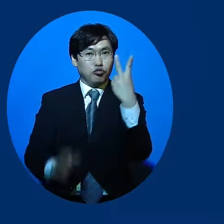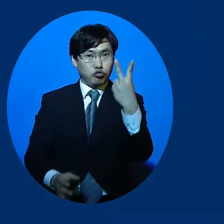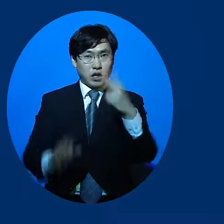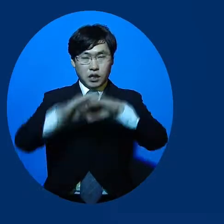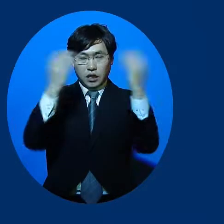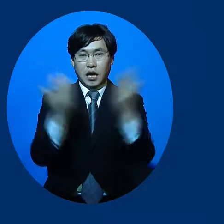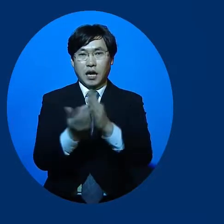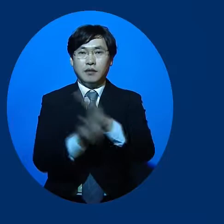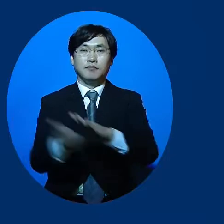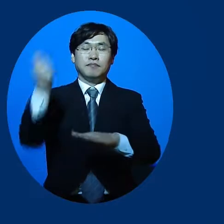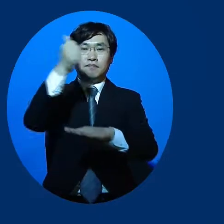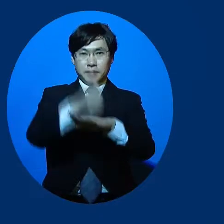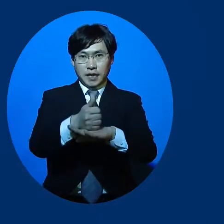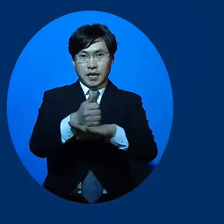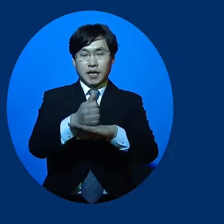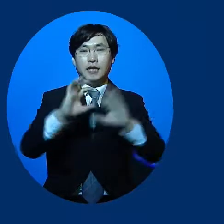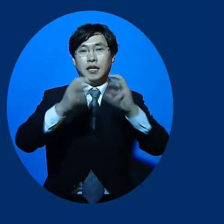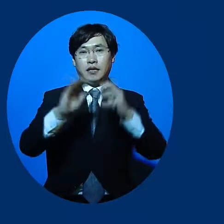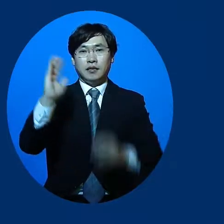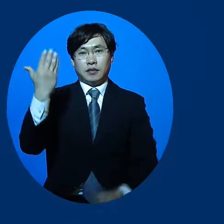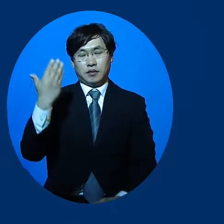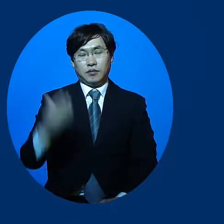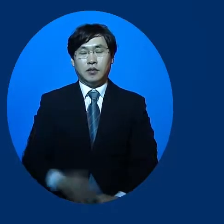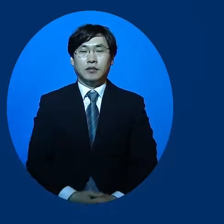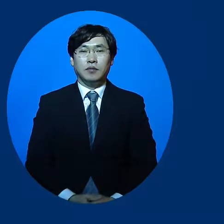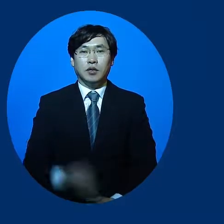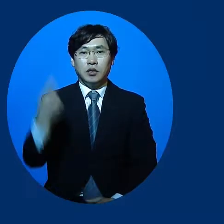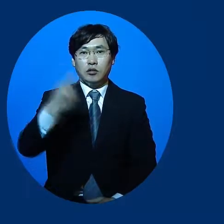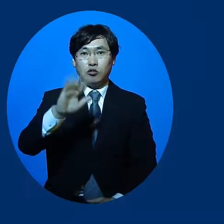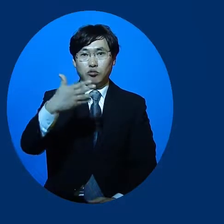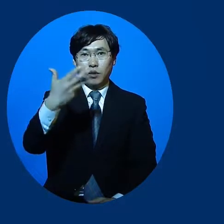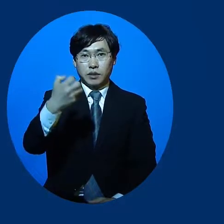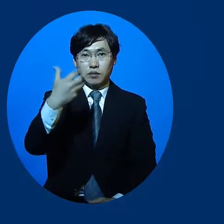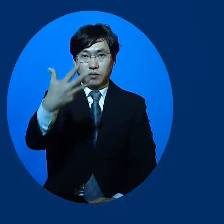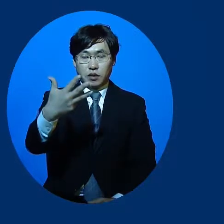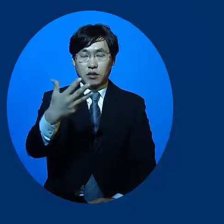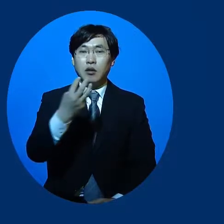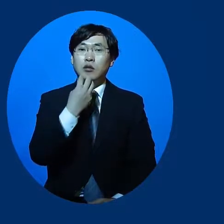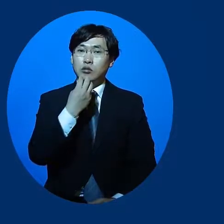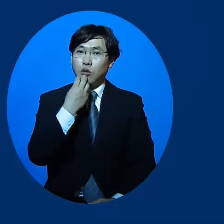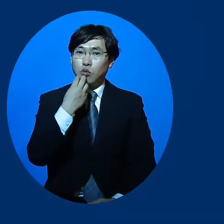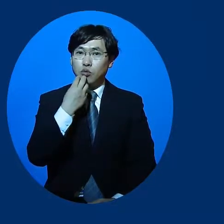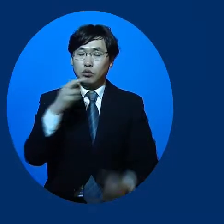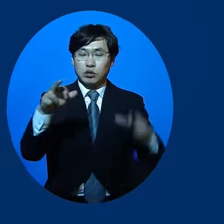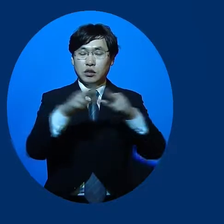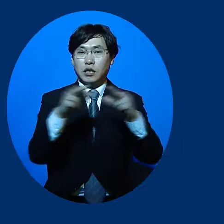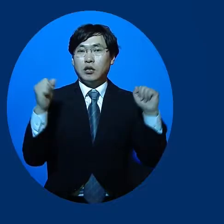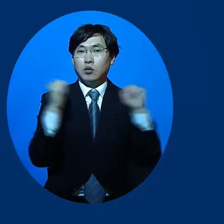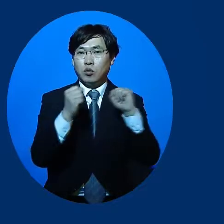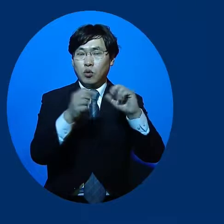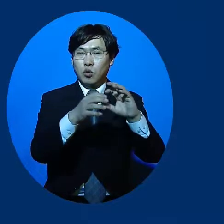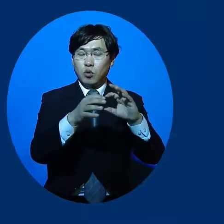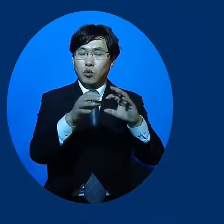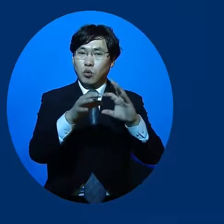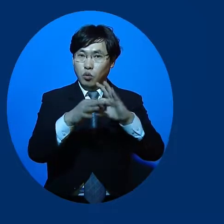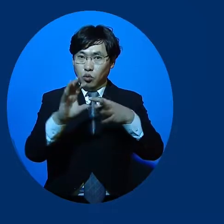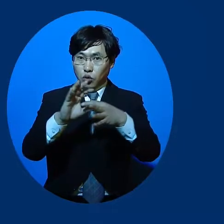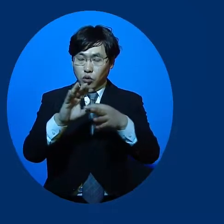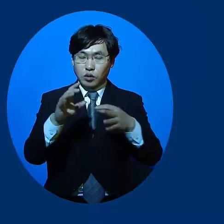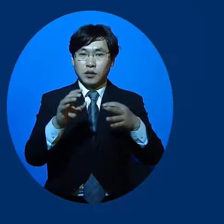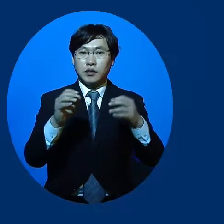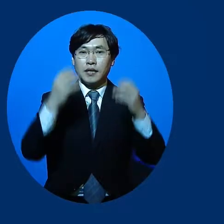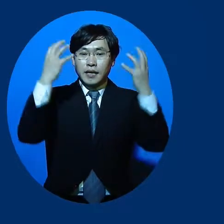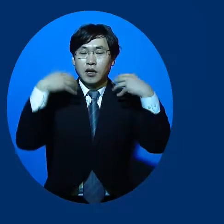성공적으로 개최한 국가가 되었습니다. 1988년에 개최된 서울 하계 패럴림픽은 장애인